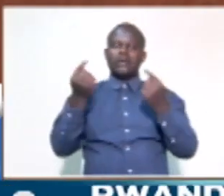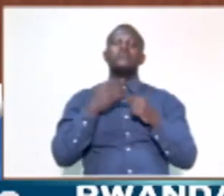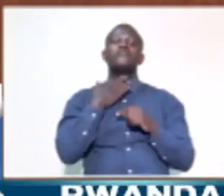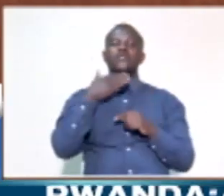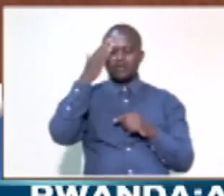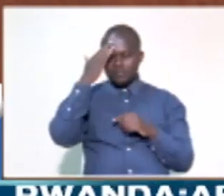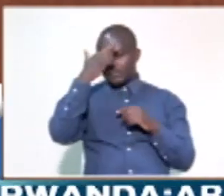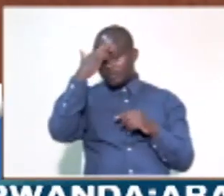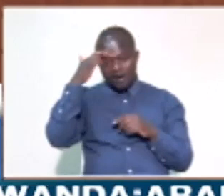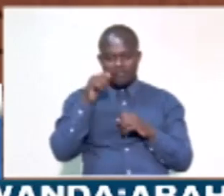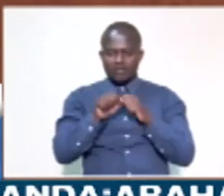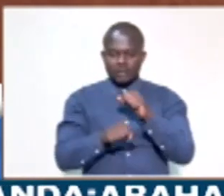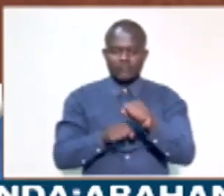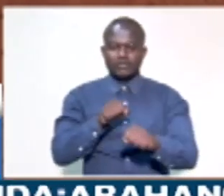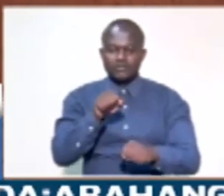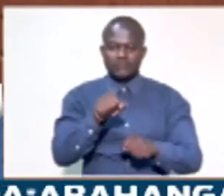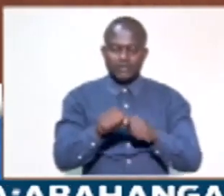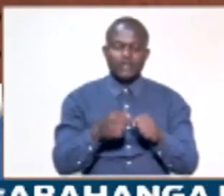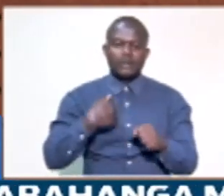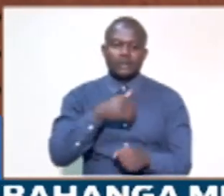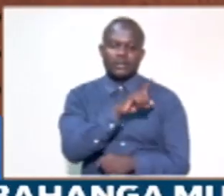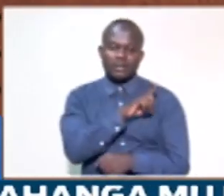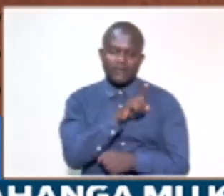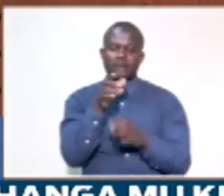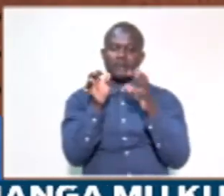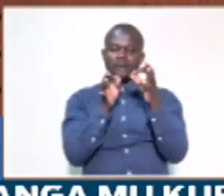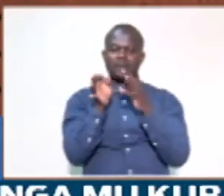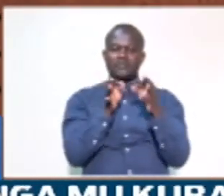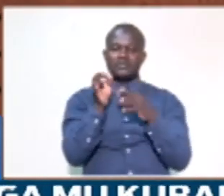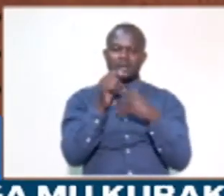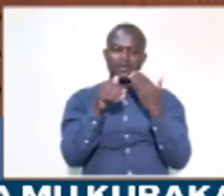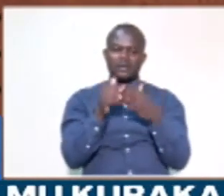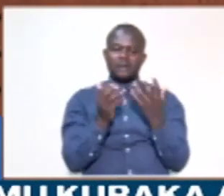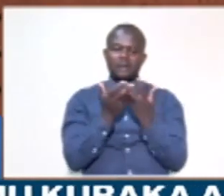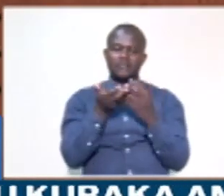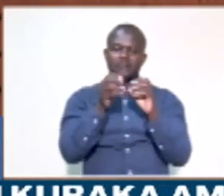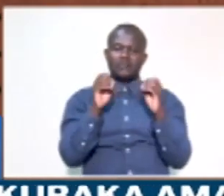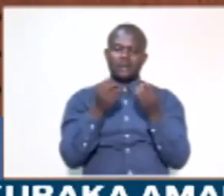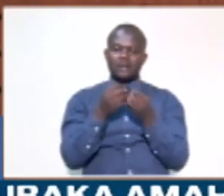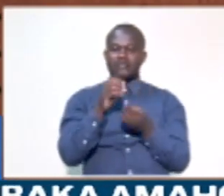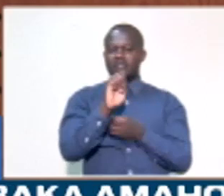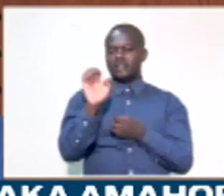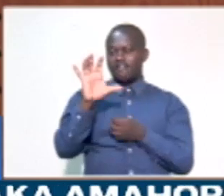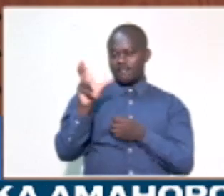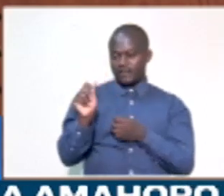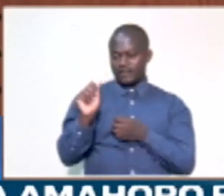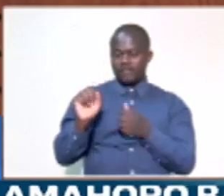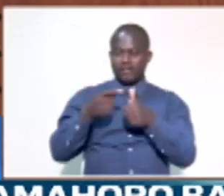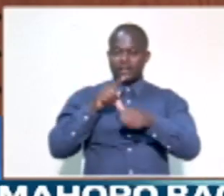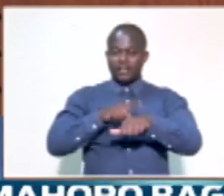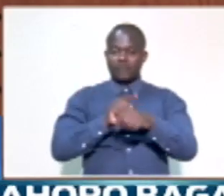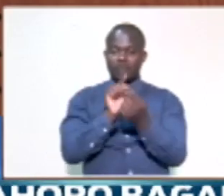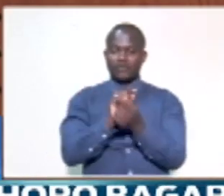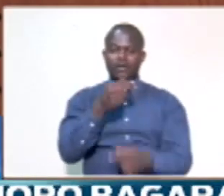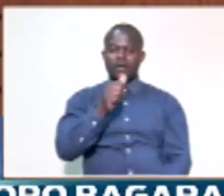impamvu murimo kunyonga igare. Ubwo twatugize amahirwe yo kubasobanurira ibirebana n'uyu muryango wa YS. Ku nshuro ya mbere twahuye n'uwitwa